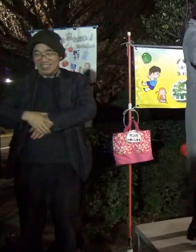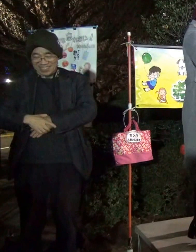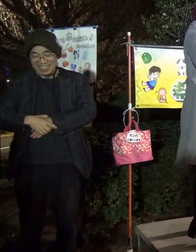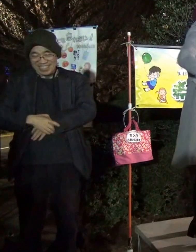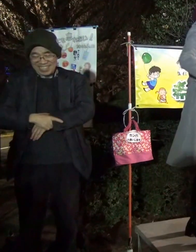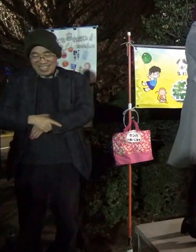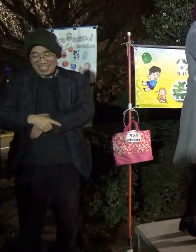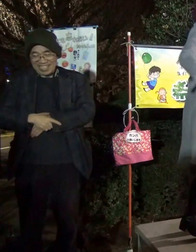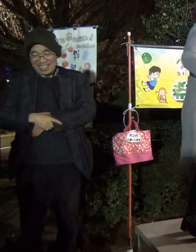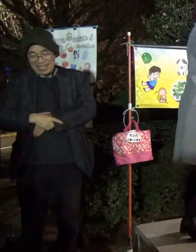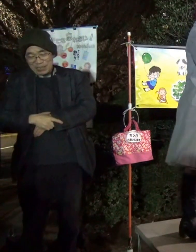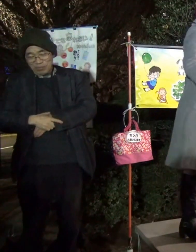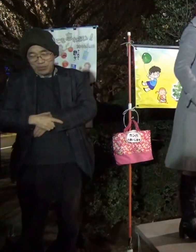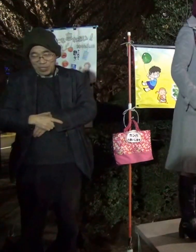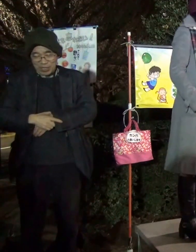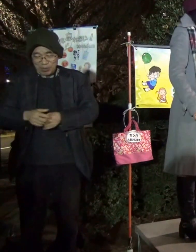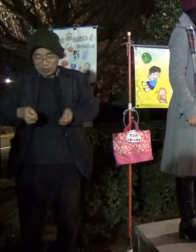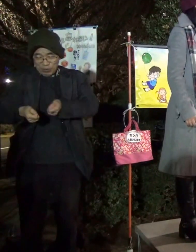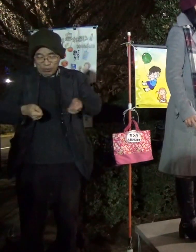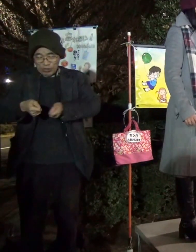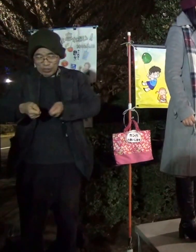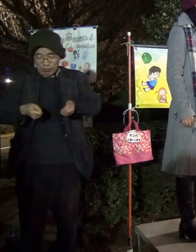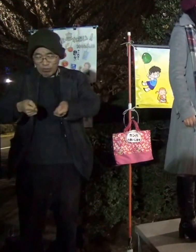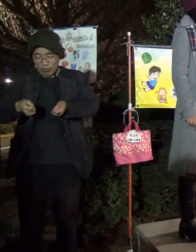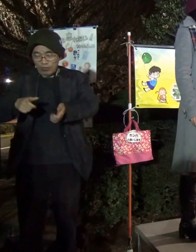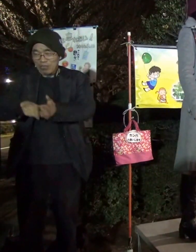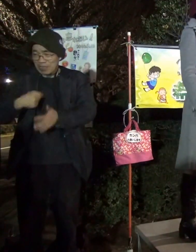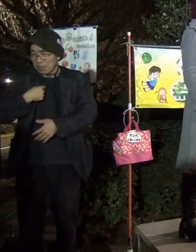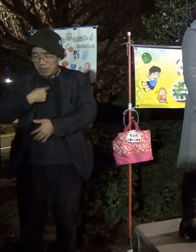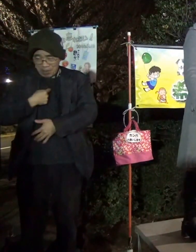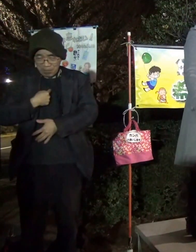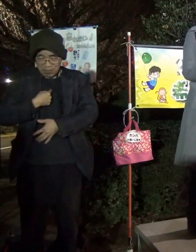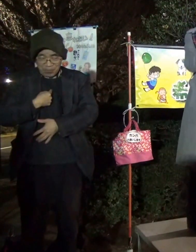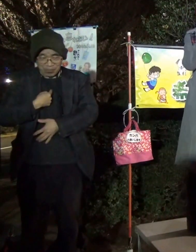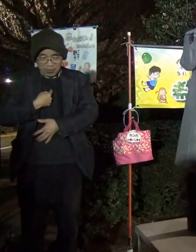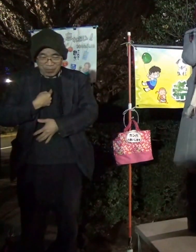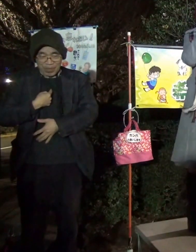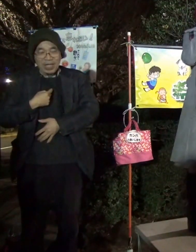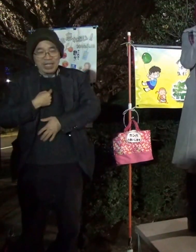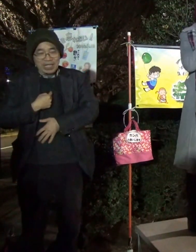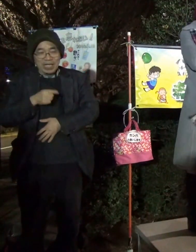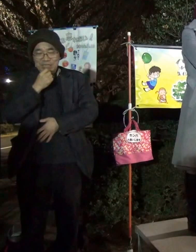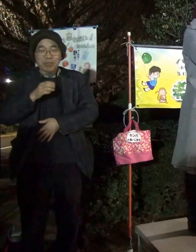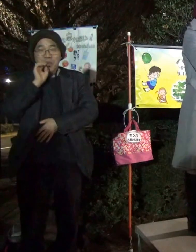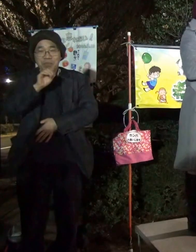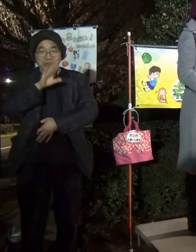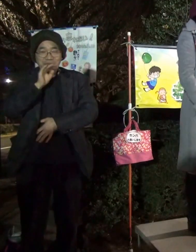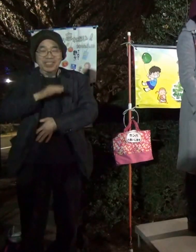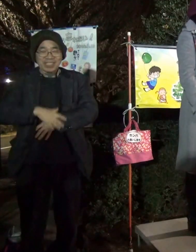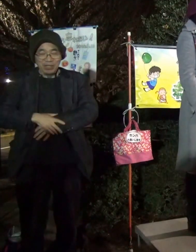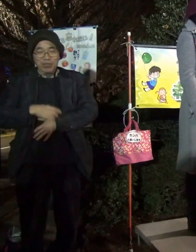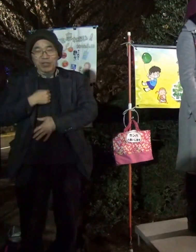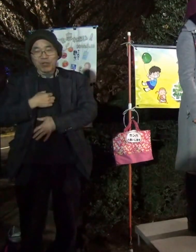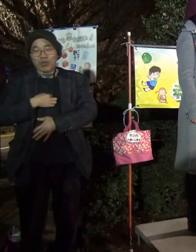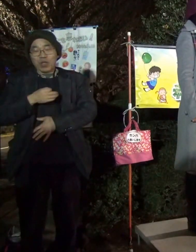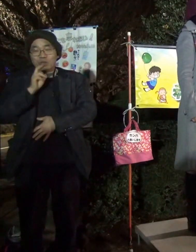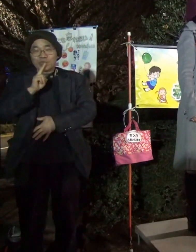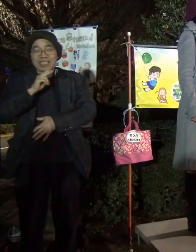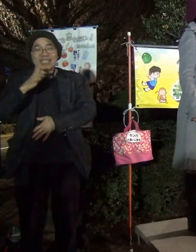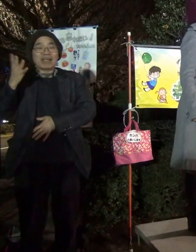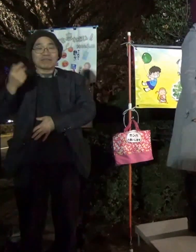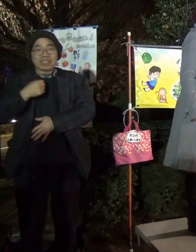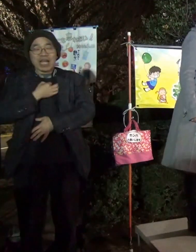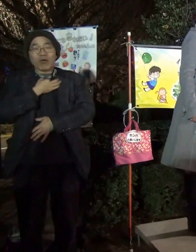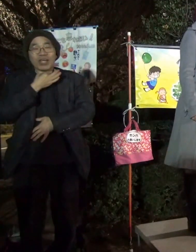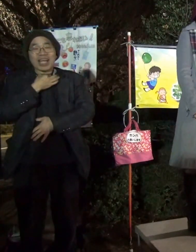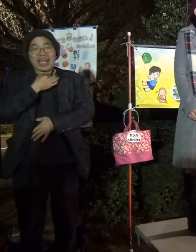郎さんのチューニング待ちの時間とか。 そうだよね、大変だったよね。 もう歌よりなんか喋りで声ガラガラになったみたいな。 そう、俺もそうだった。 また